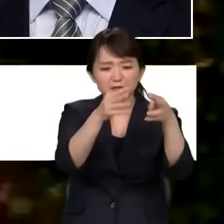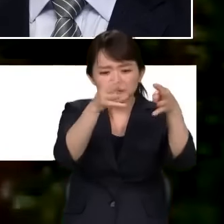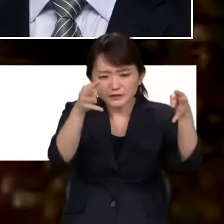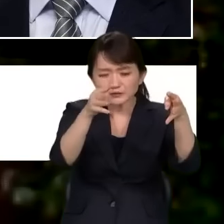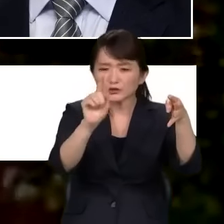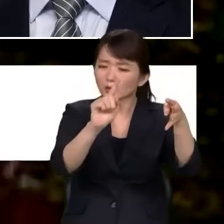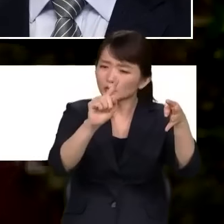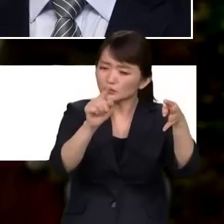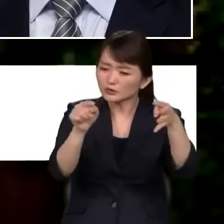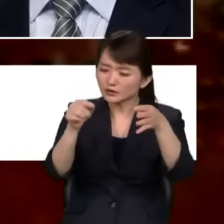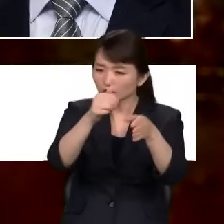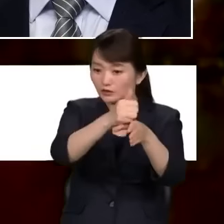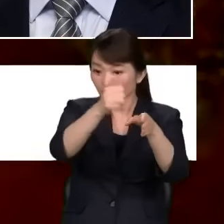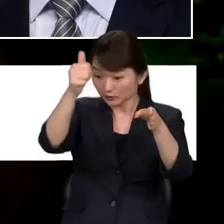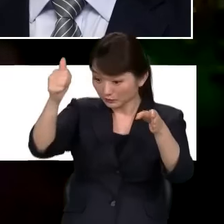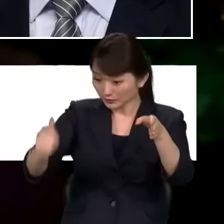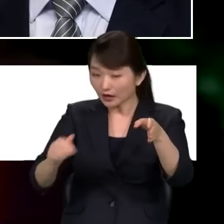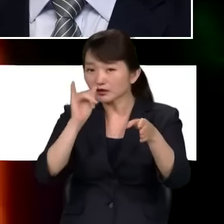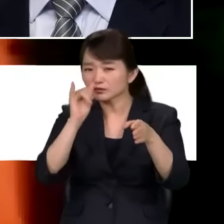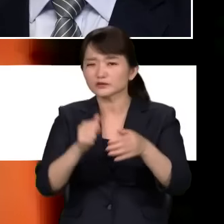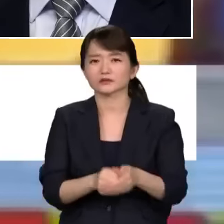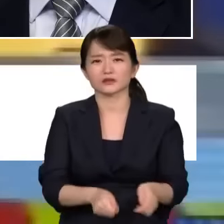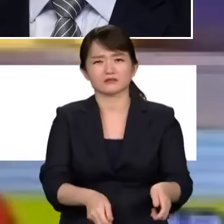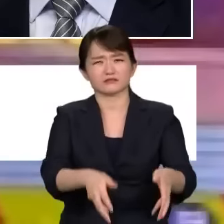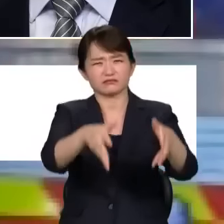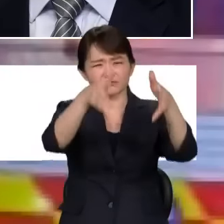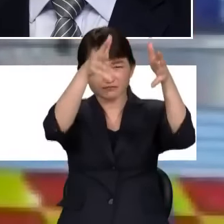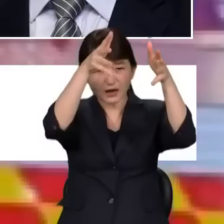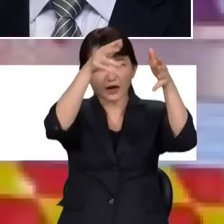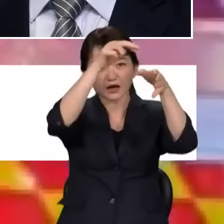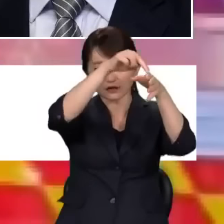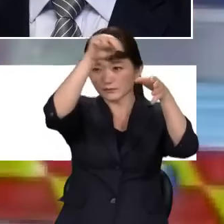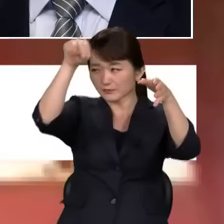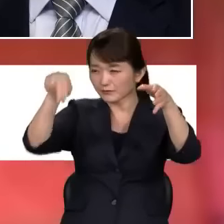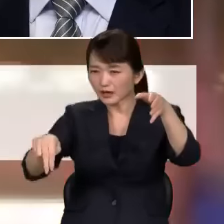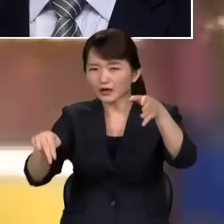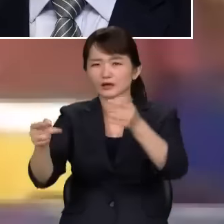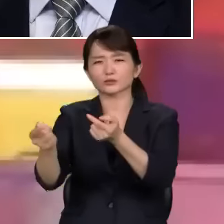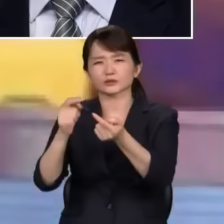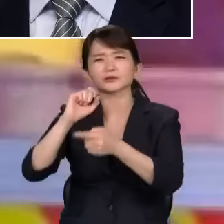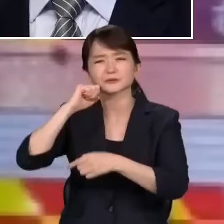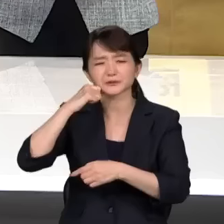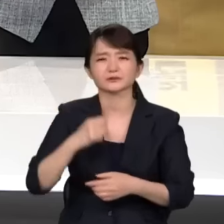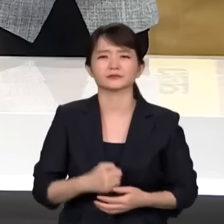수 있는데 층수가 높아질수록 그걸 조절하는 게 되게 어렵잖아요.